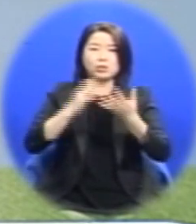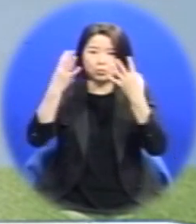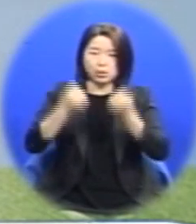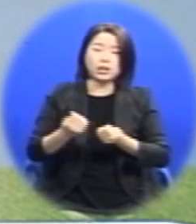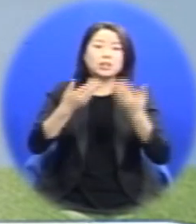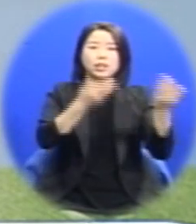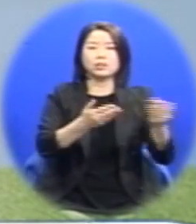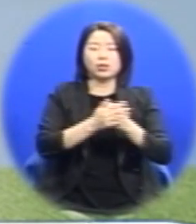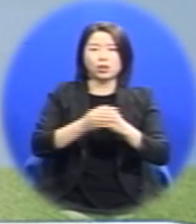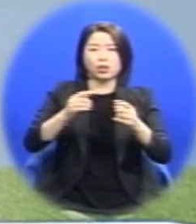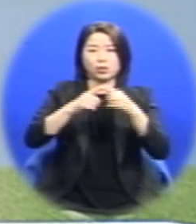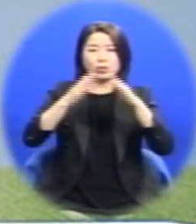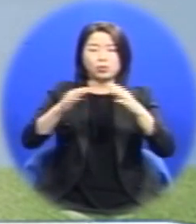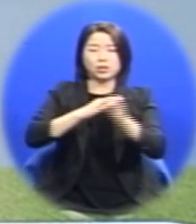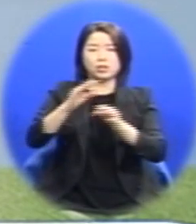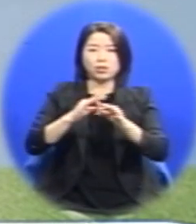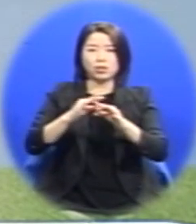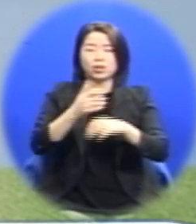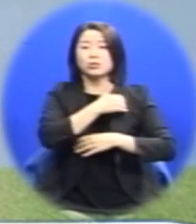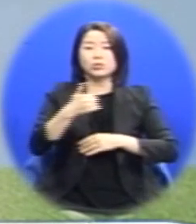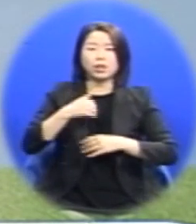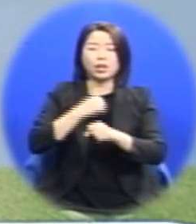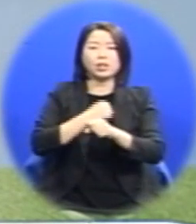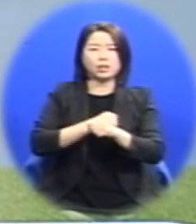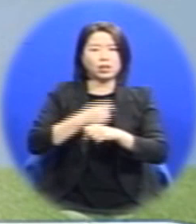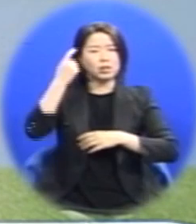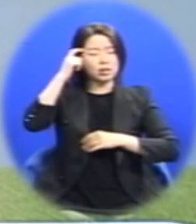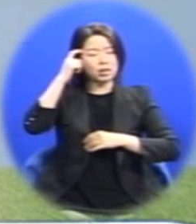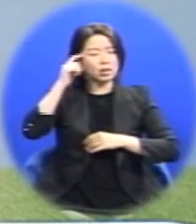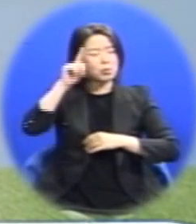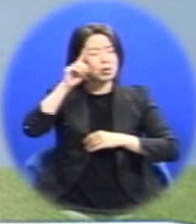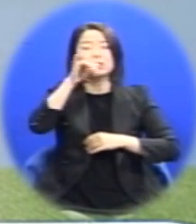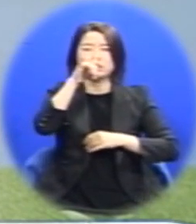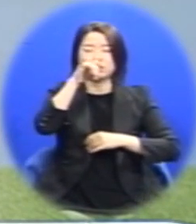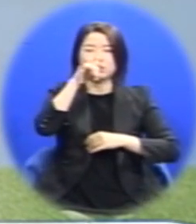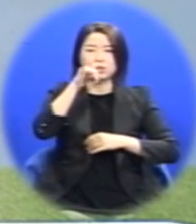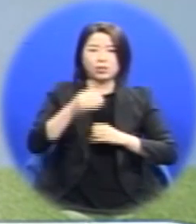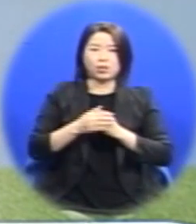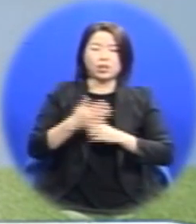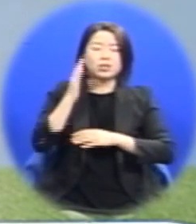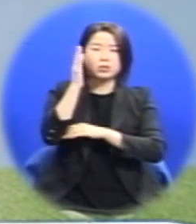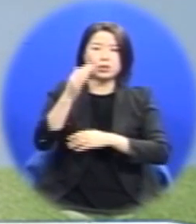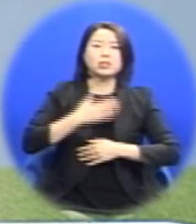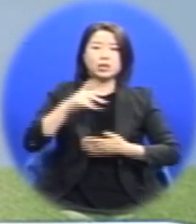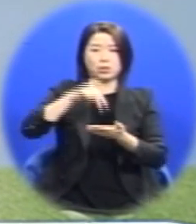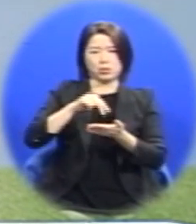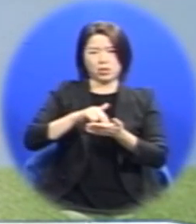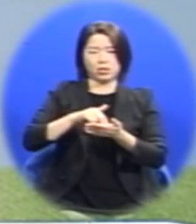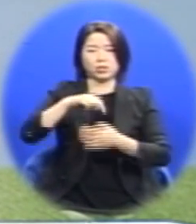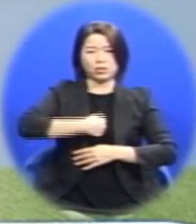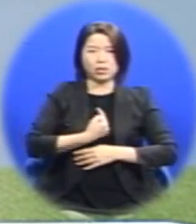교회 재정을 어떻든지 메꿔야 되지 않겠냐, 이런 생각에 자꾸 시달리는 겁니다. 설교하는 저 자신이